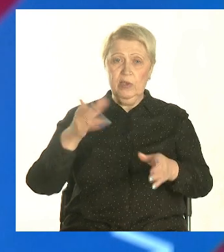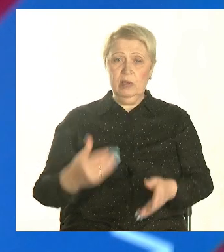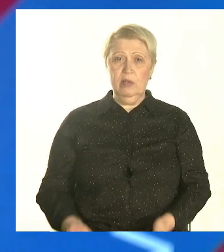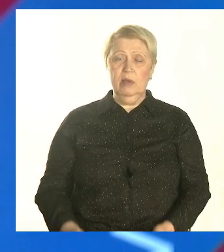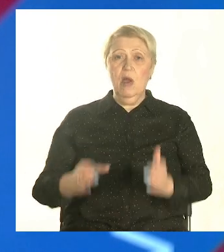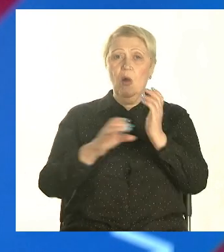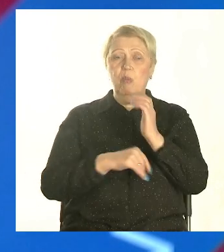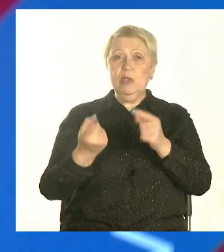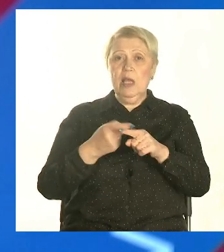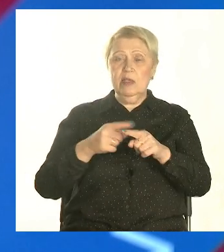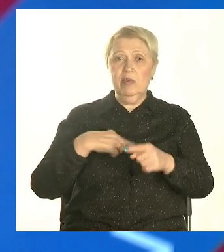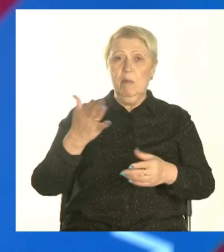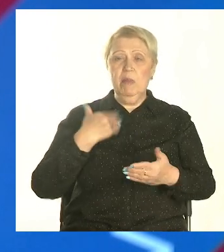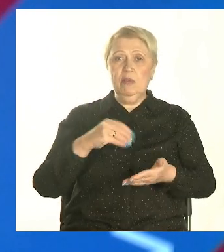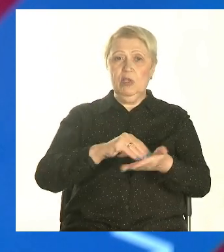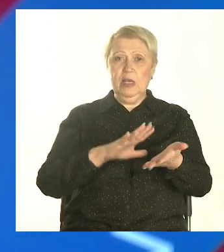После этого